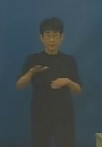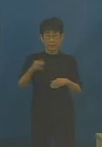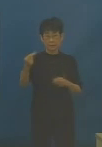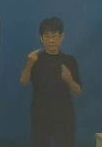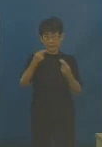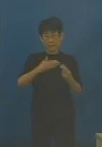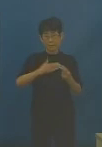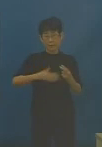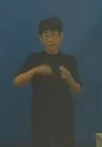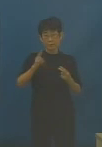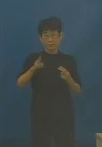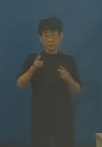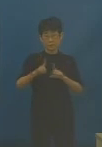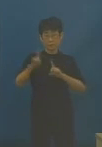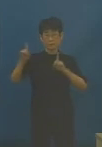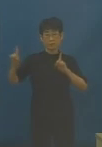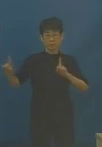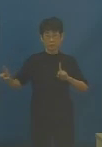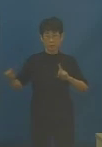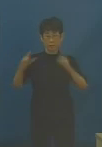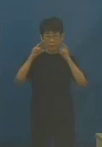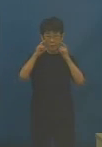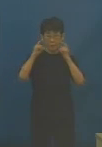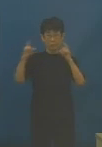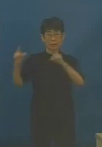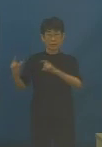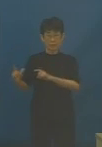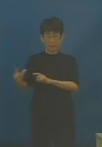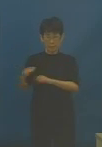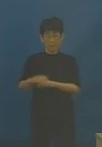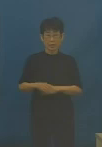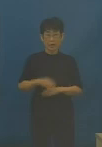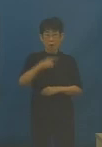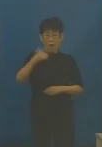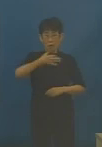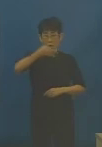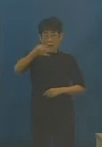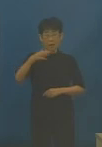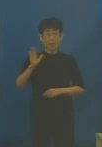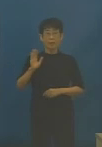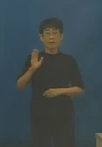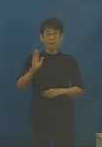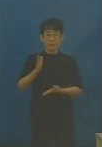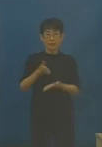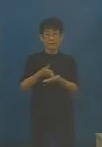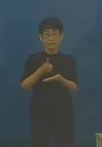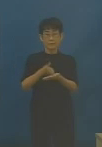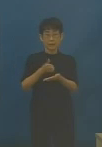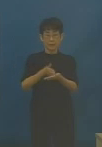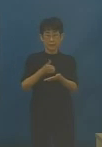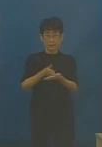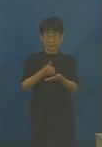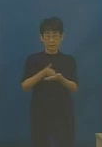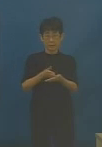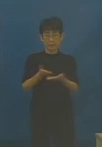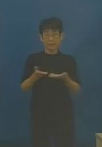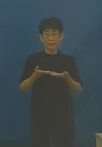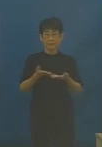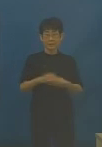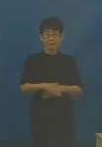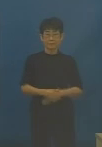ように距離を取ってマスクを外して大きな声出さずに、説明をさせていただきたいと思います